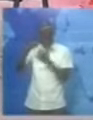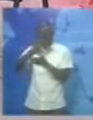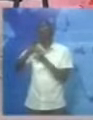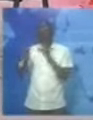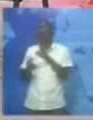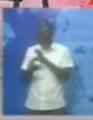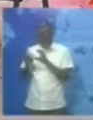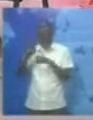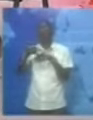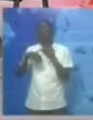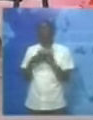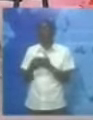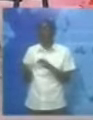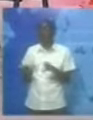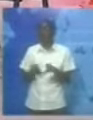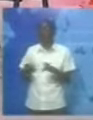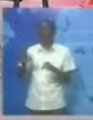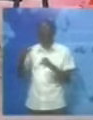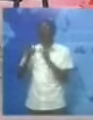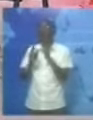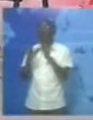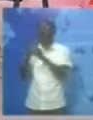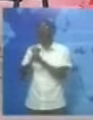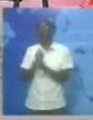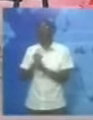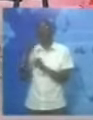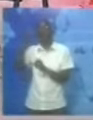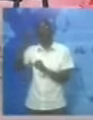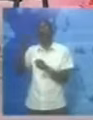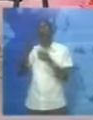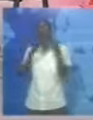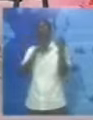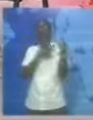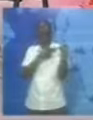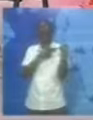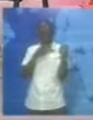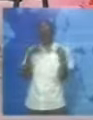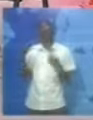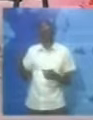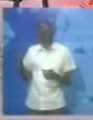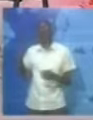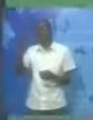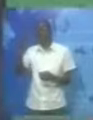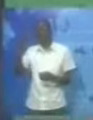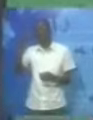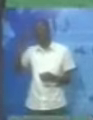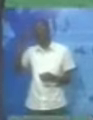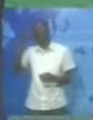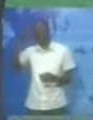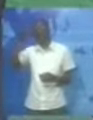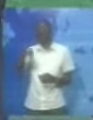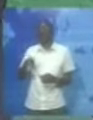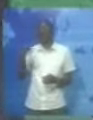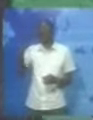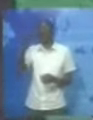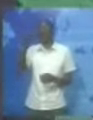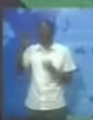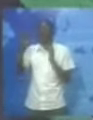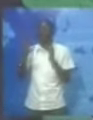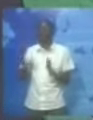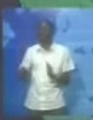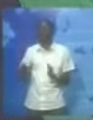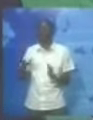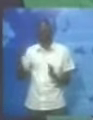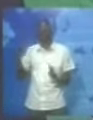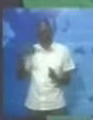fait reprendre un rôle majeur. Alors j'espère aussi, avec beaucoup de francophonie là-dedans, parce que je